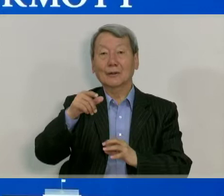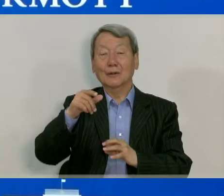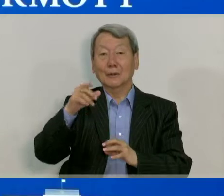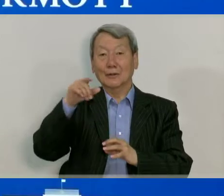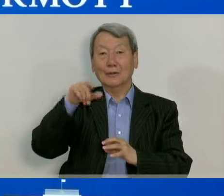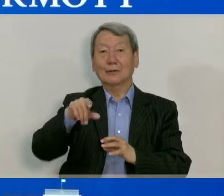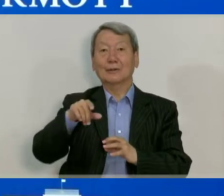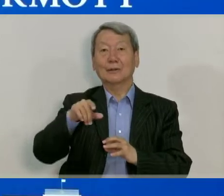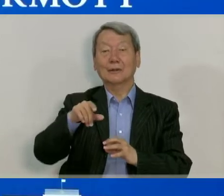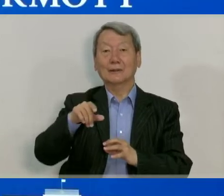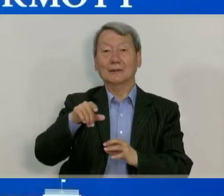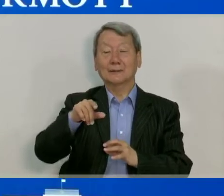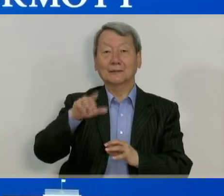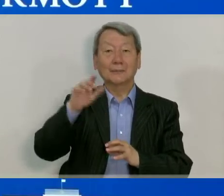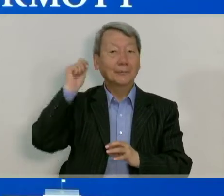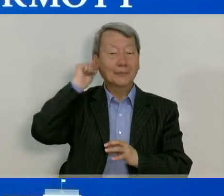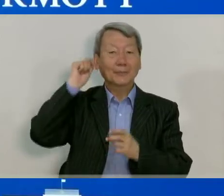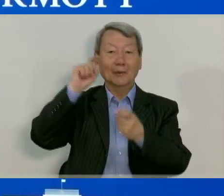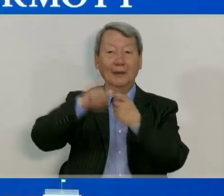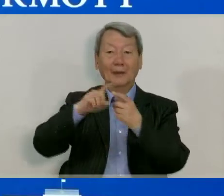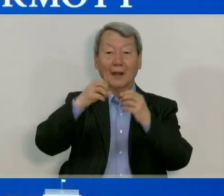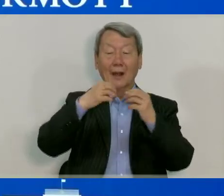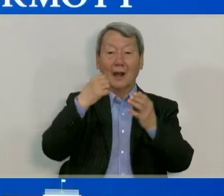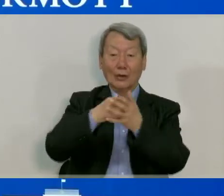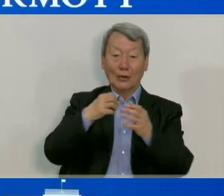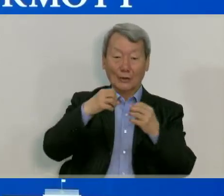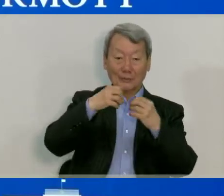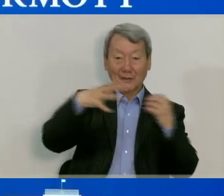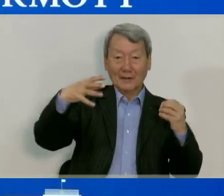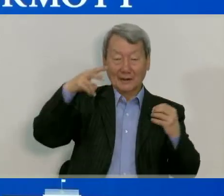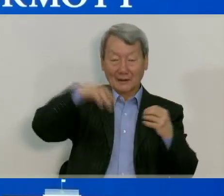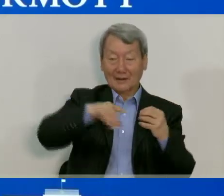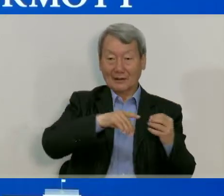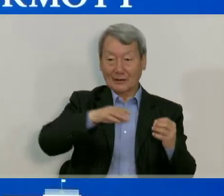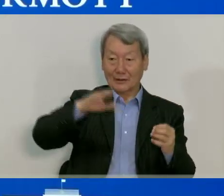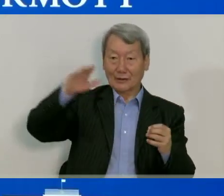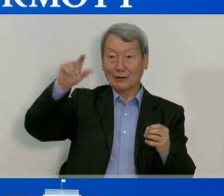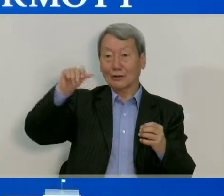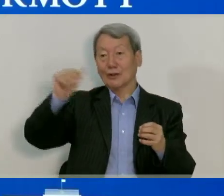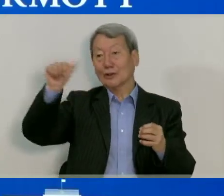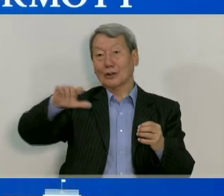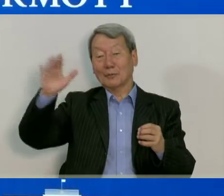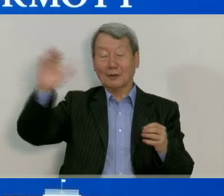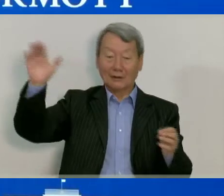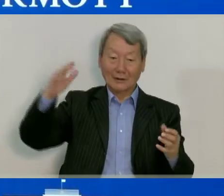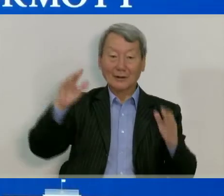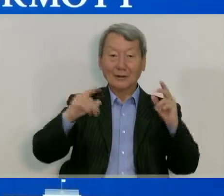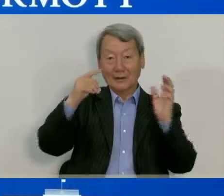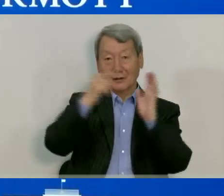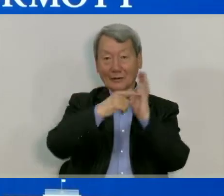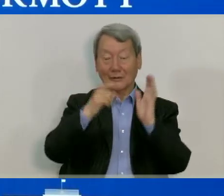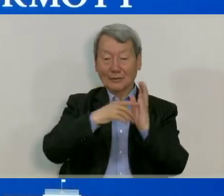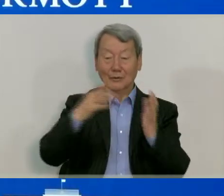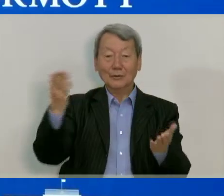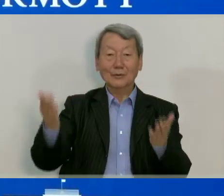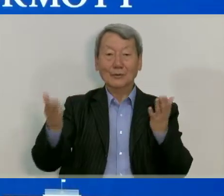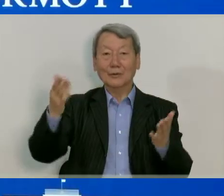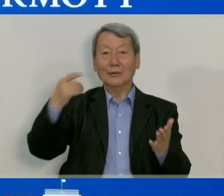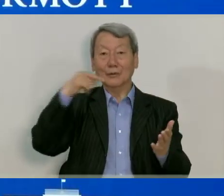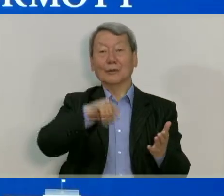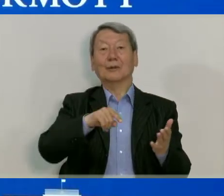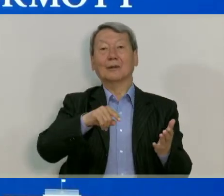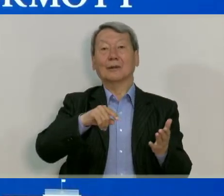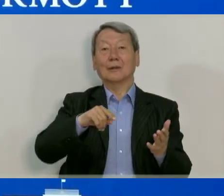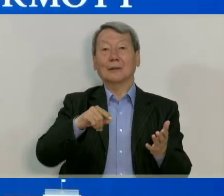Бул жашы 15 жашка чейинкилерге караганда салыштырып көрсөк, ошондо